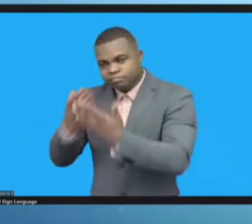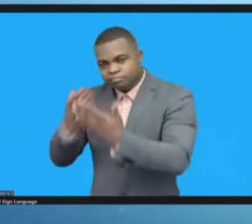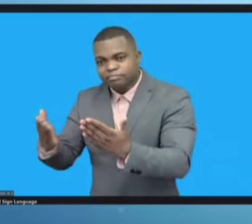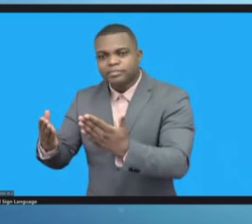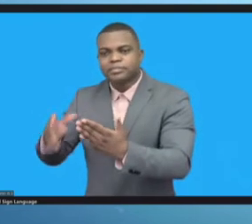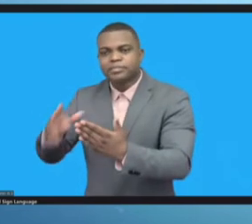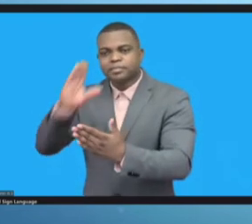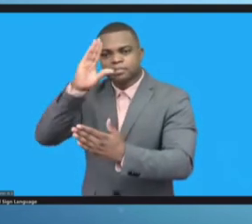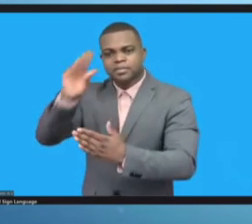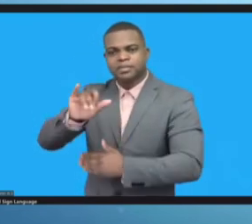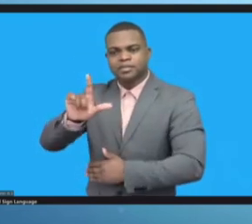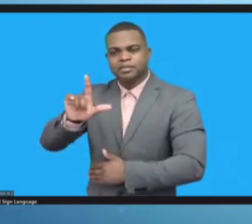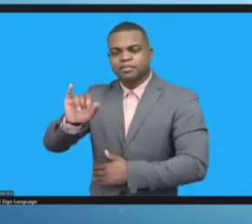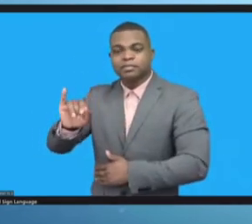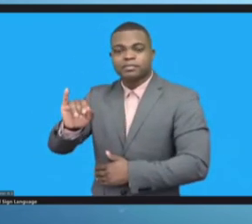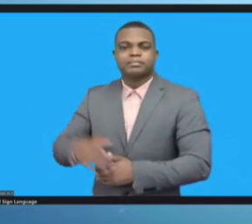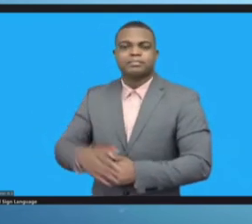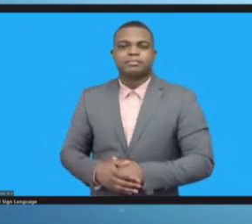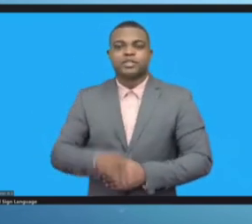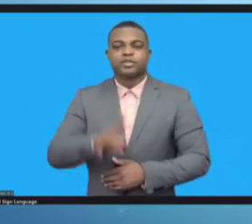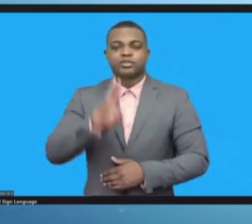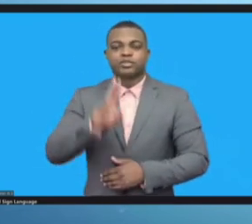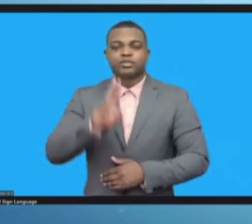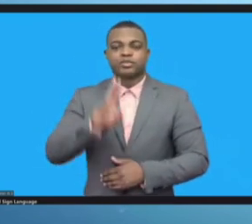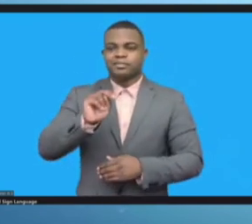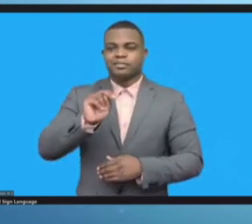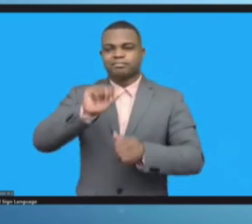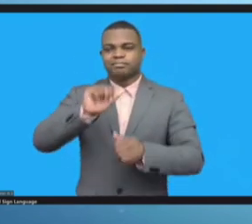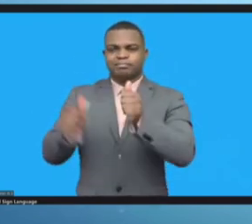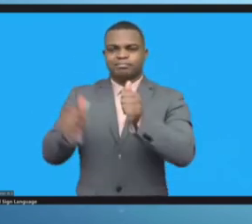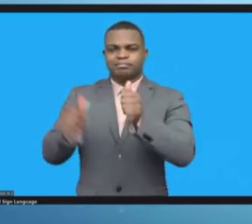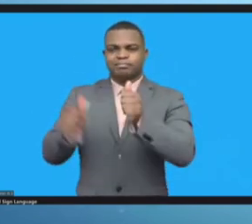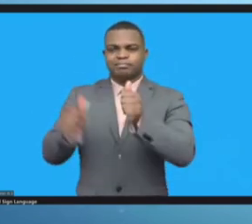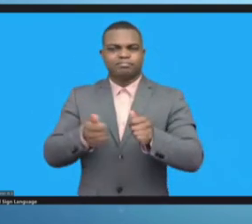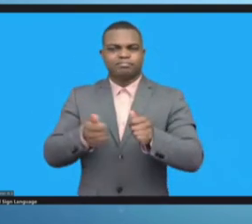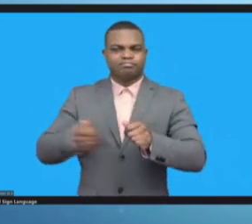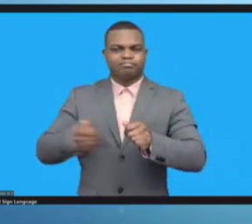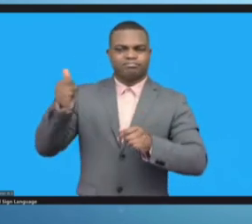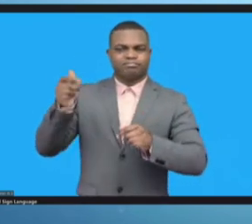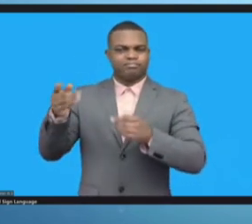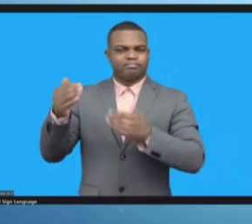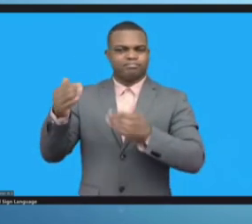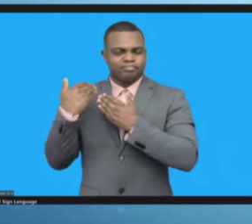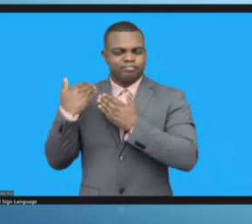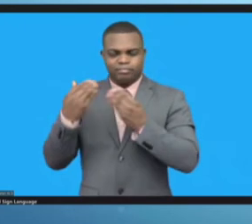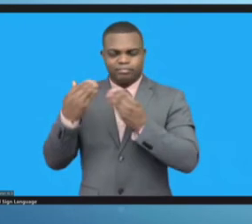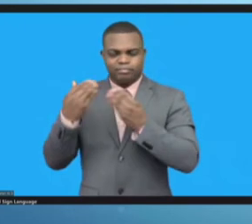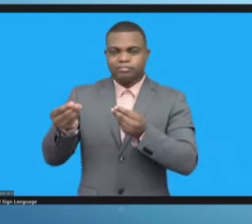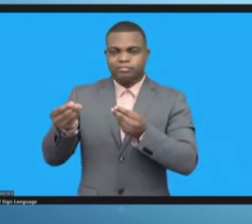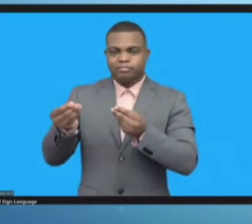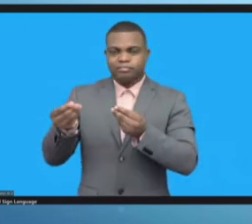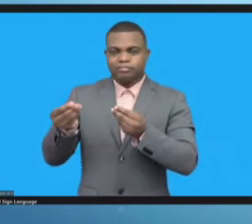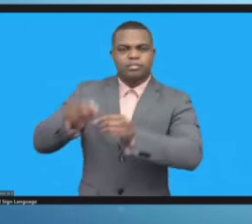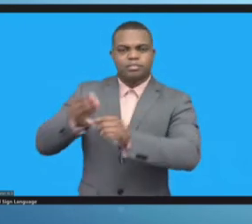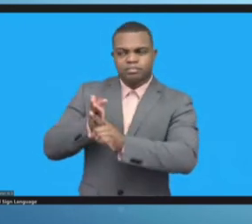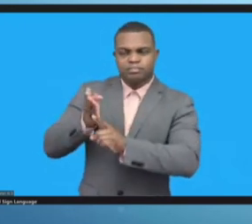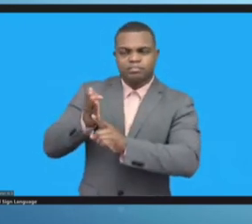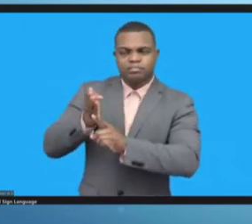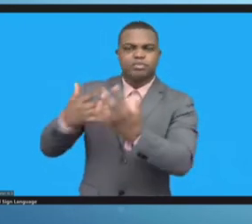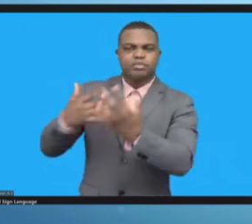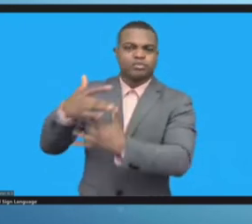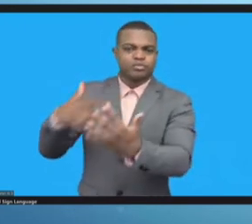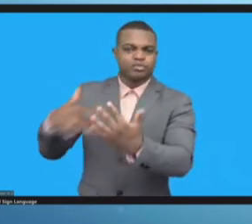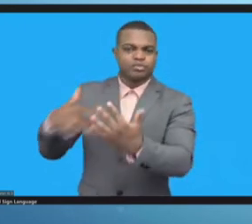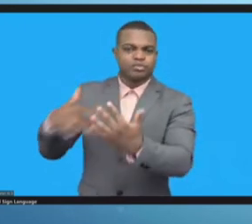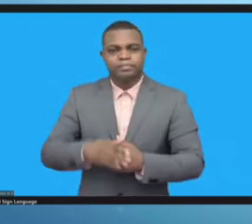chers invités, mesdames et messieurs, l'honneur, mes choix de vous accueillir ici au Centre de conférence des Nations Unies à Addis